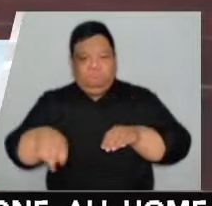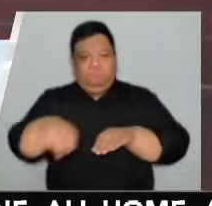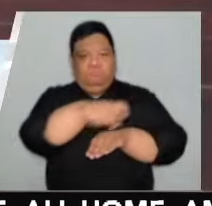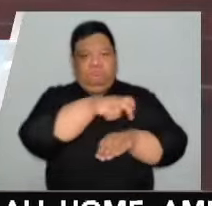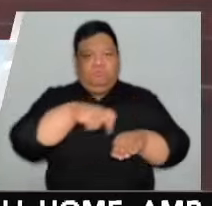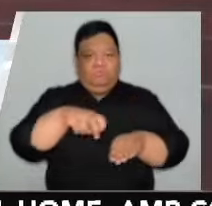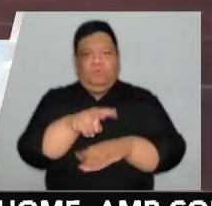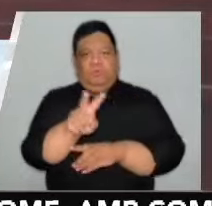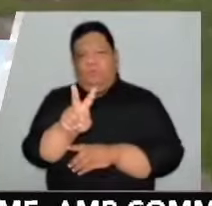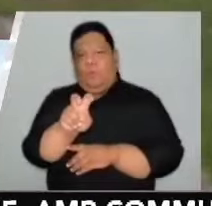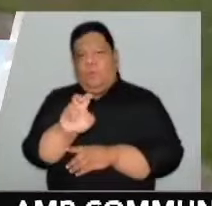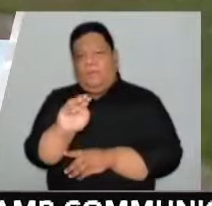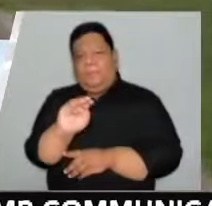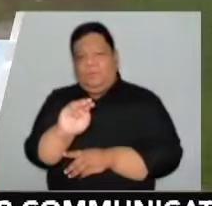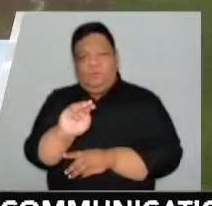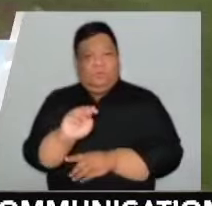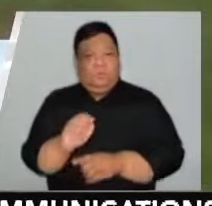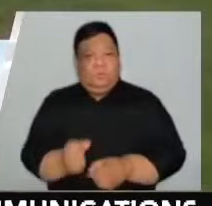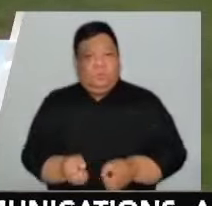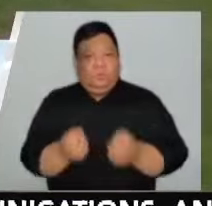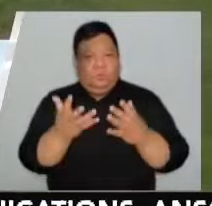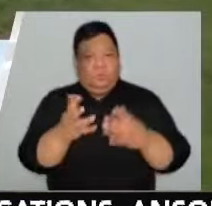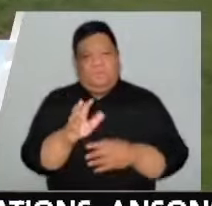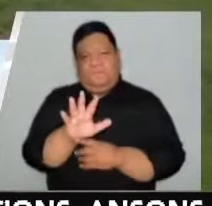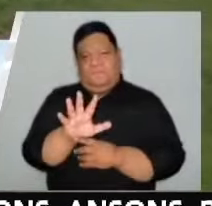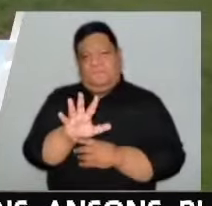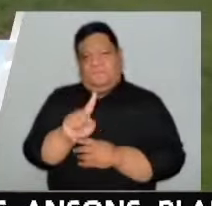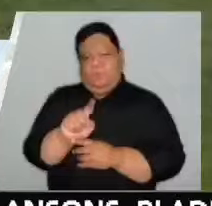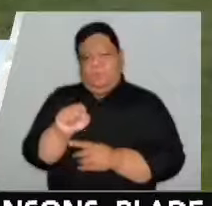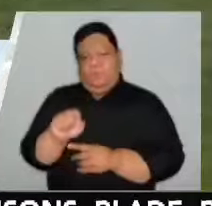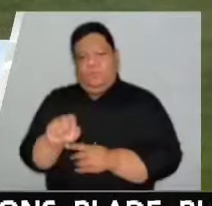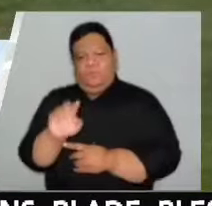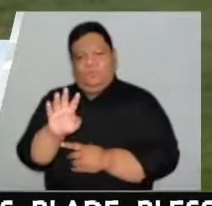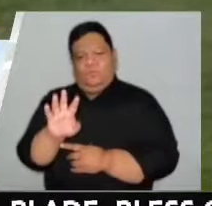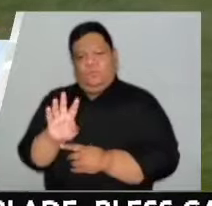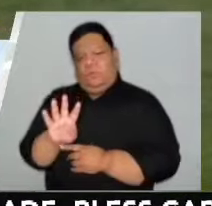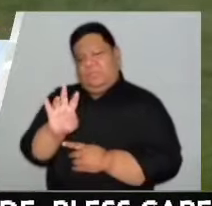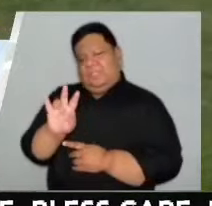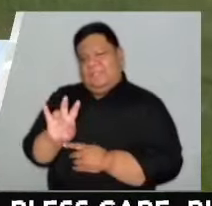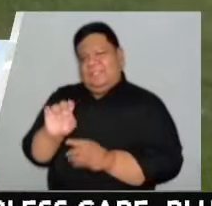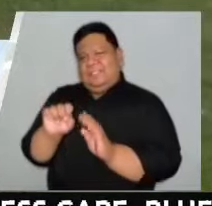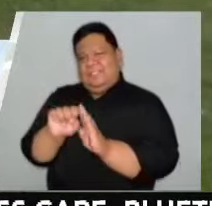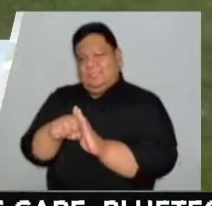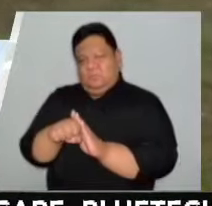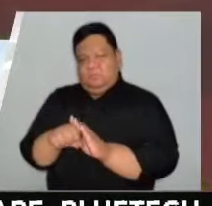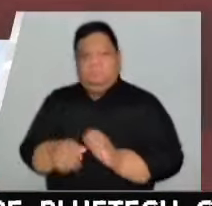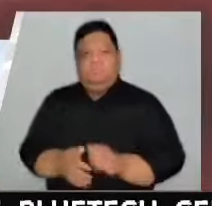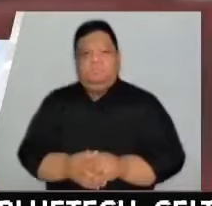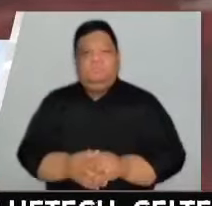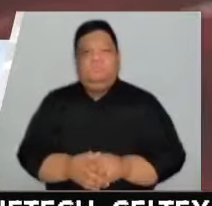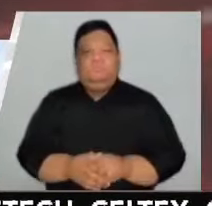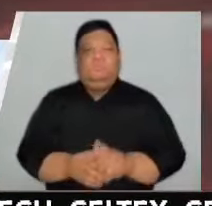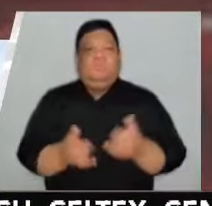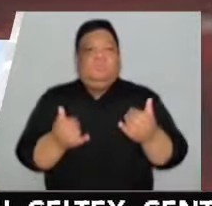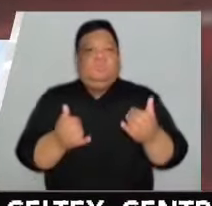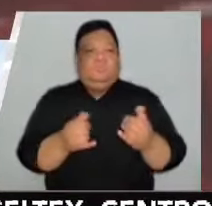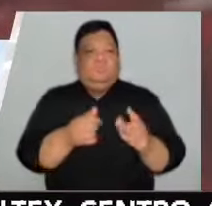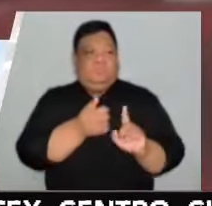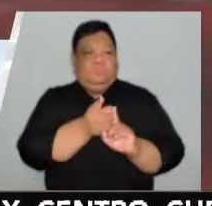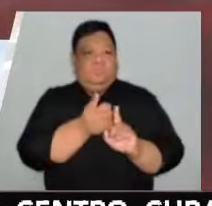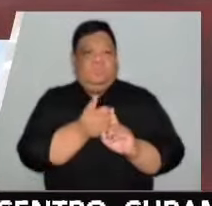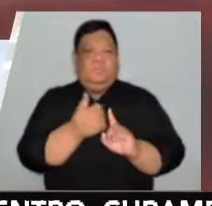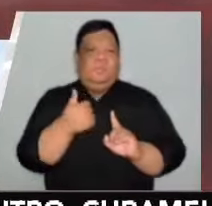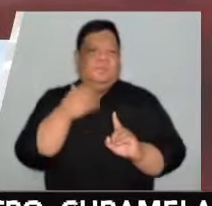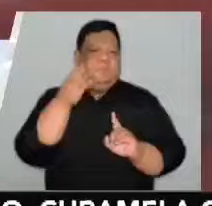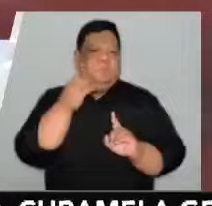ng 51.47 seconds. Ngayon, 5 world record holder na si Mazenga. May 9 European records